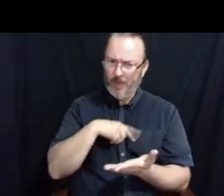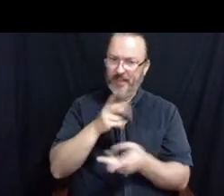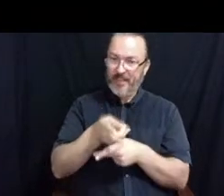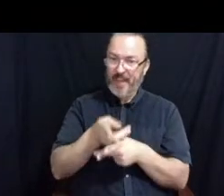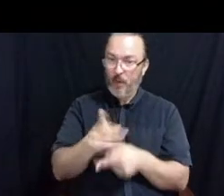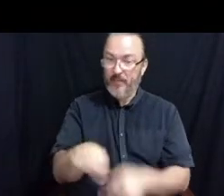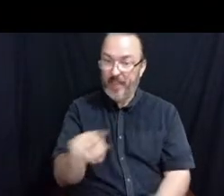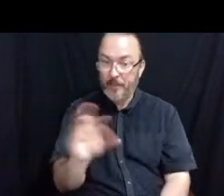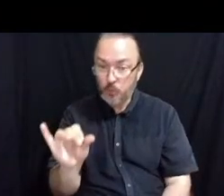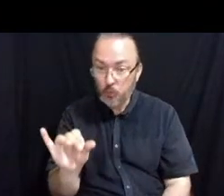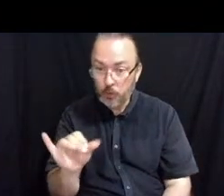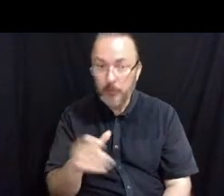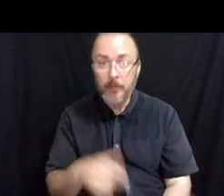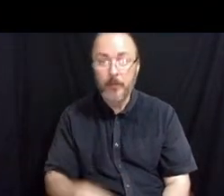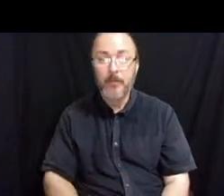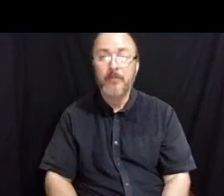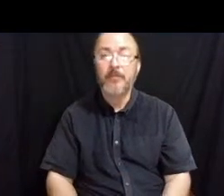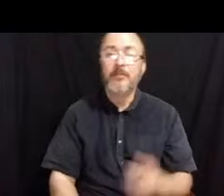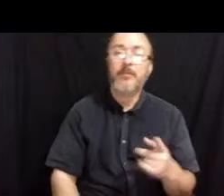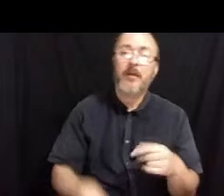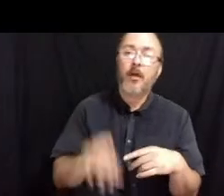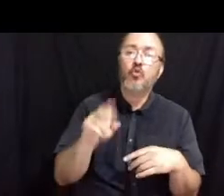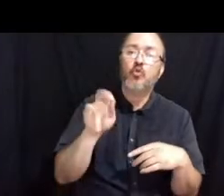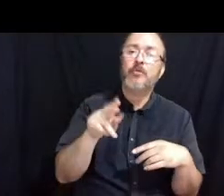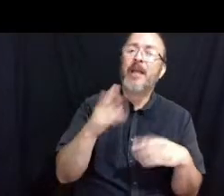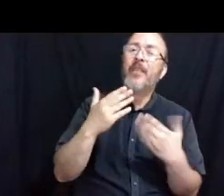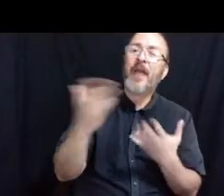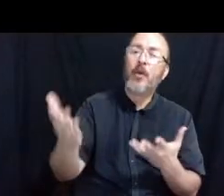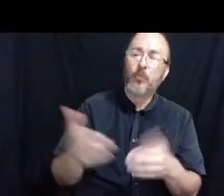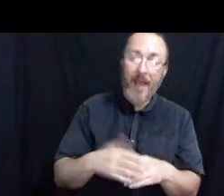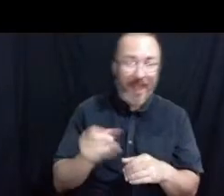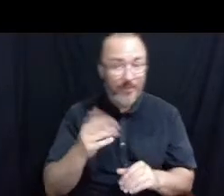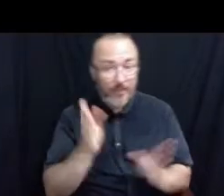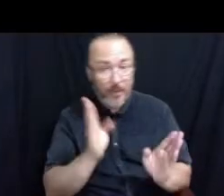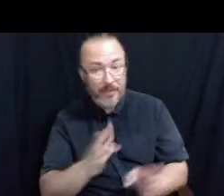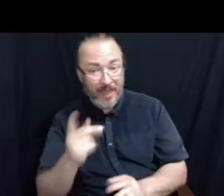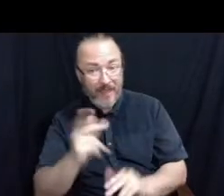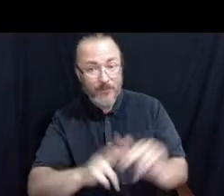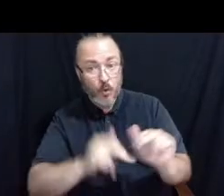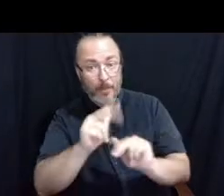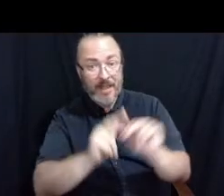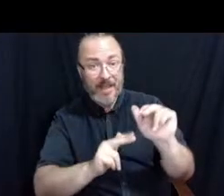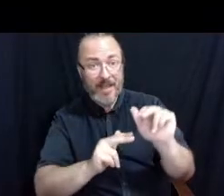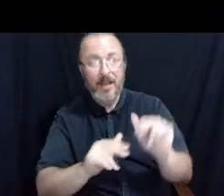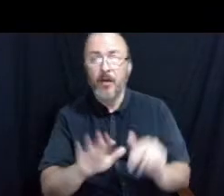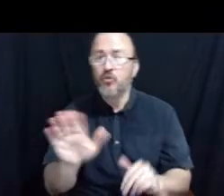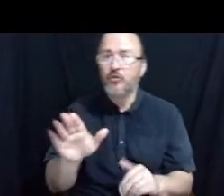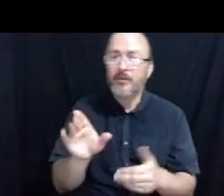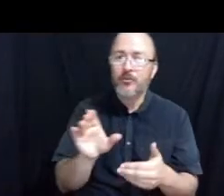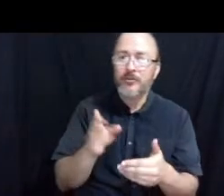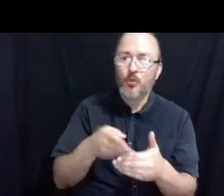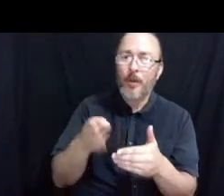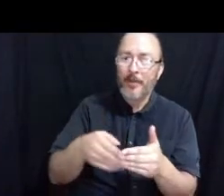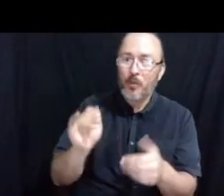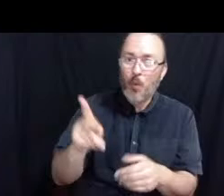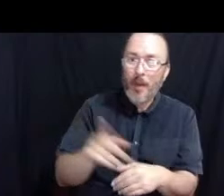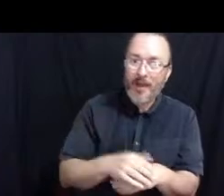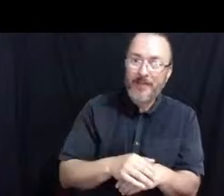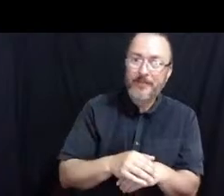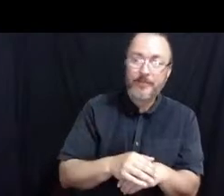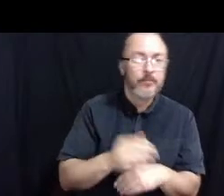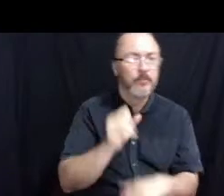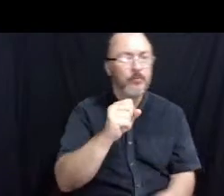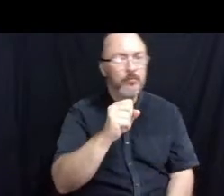avoir suffisamment d'écoles spécialisées. Je vous remercie. Schoenberg, je vous invite à conclure.